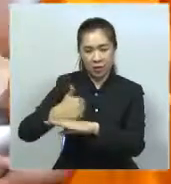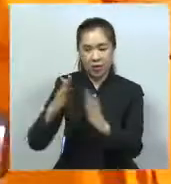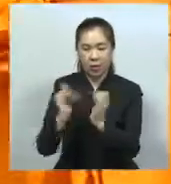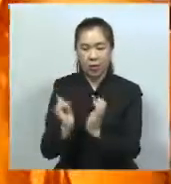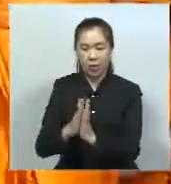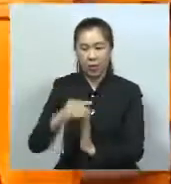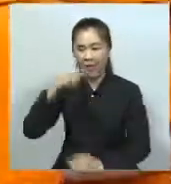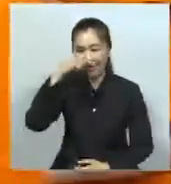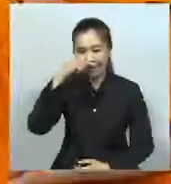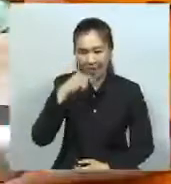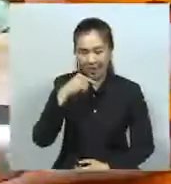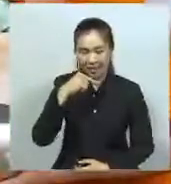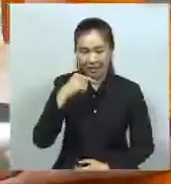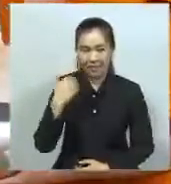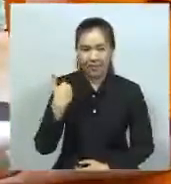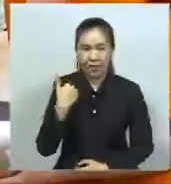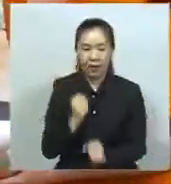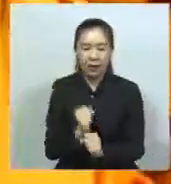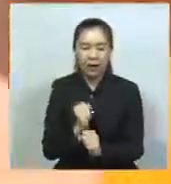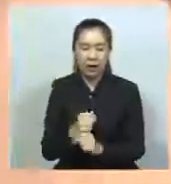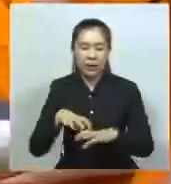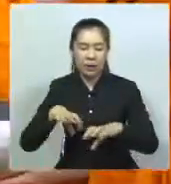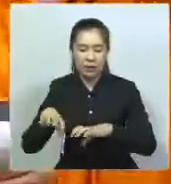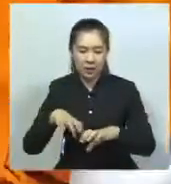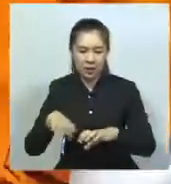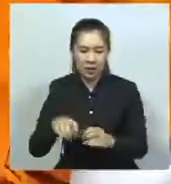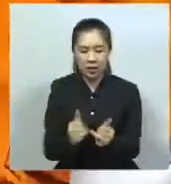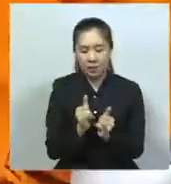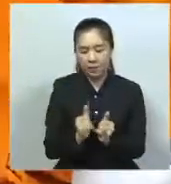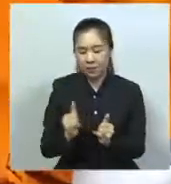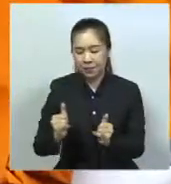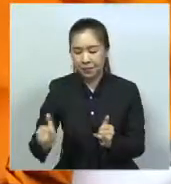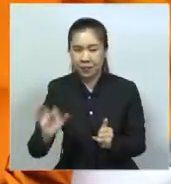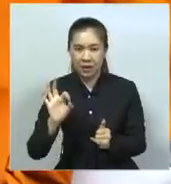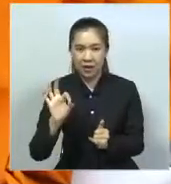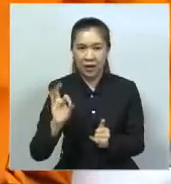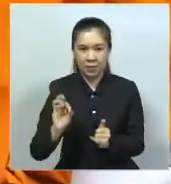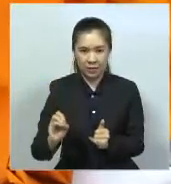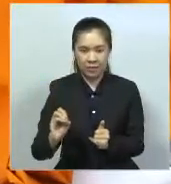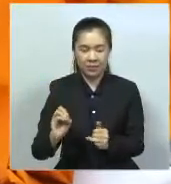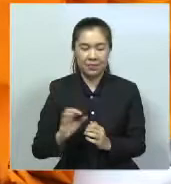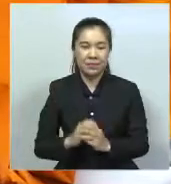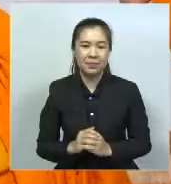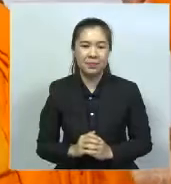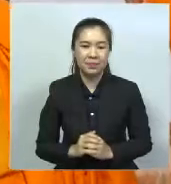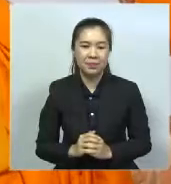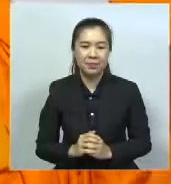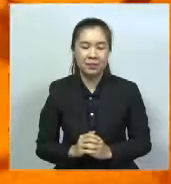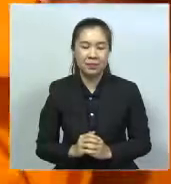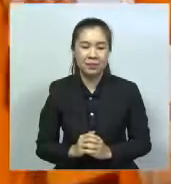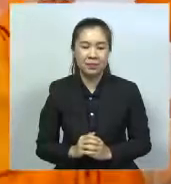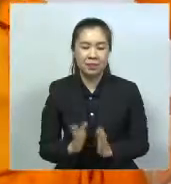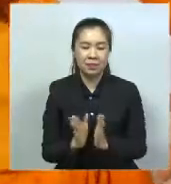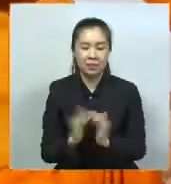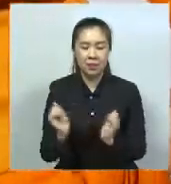ทธคยาได้ประกอบพิธีลาสิกขาให้พระนวกะโพธิทั้ง90รูปณบริเวณวัดเชต